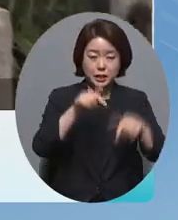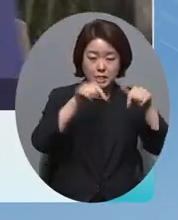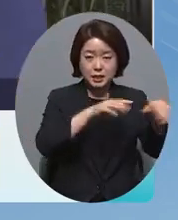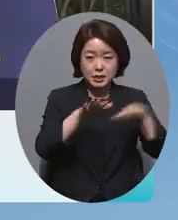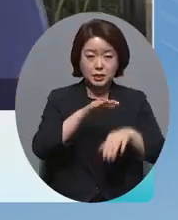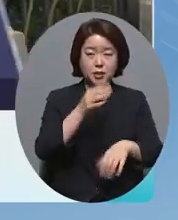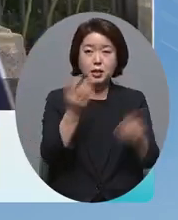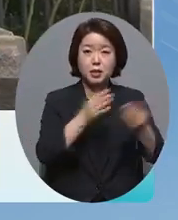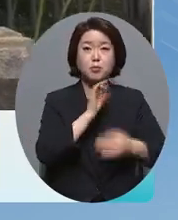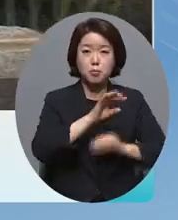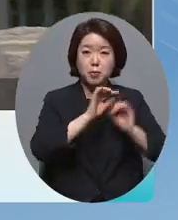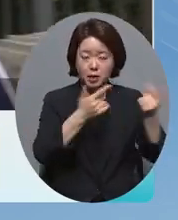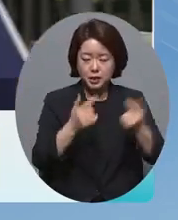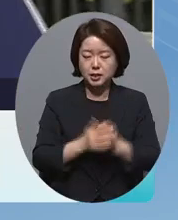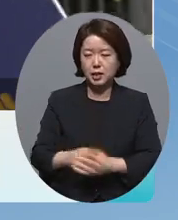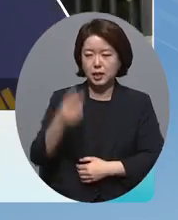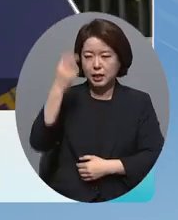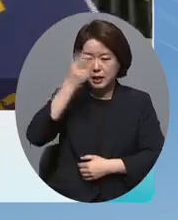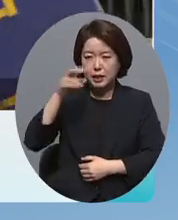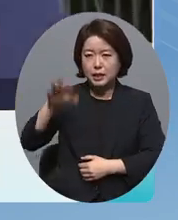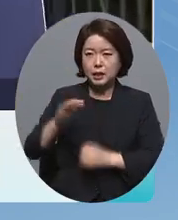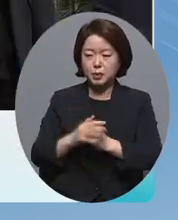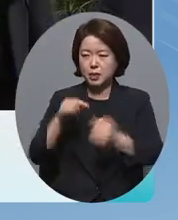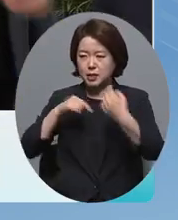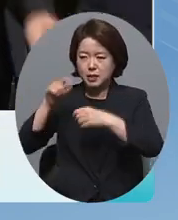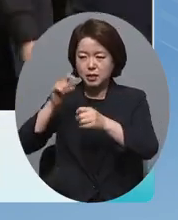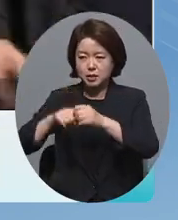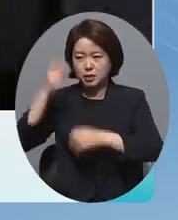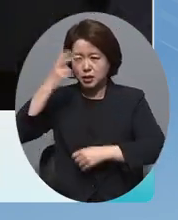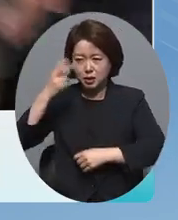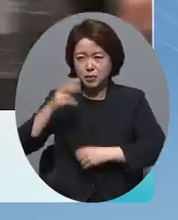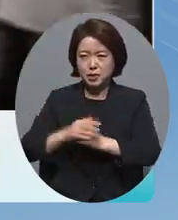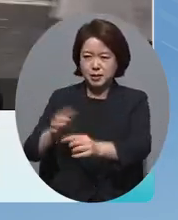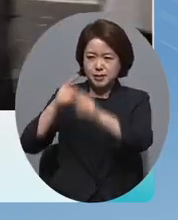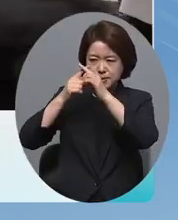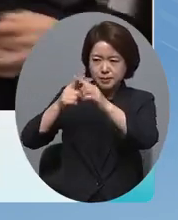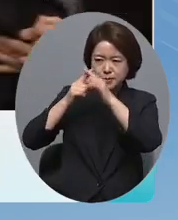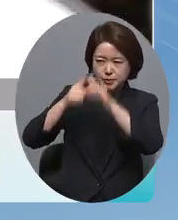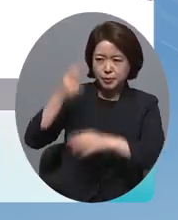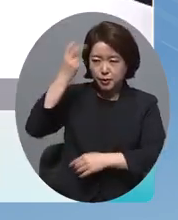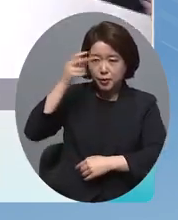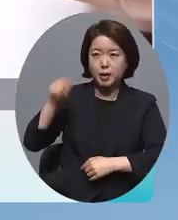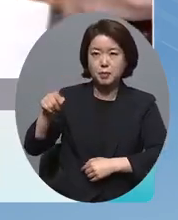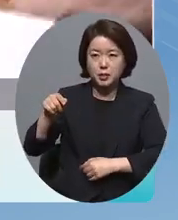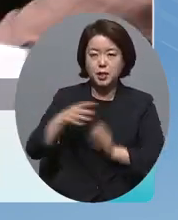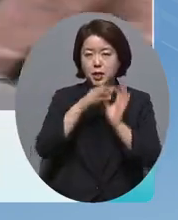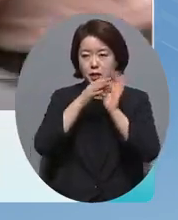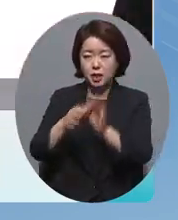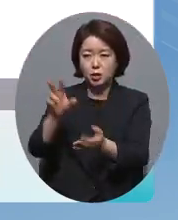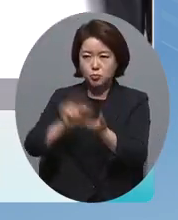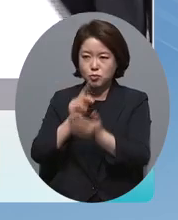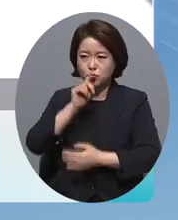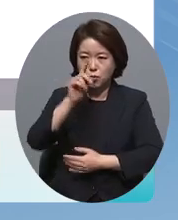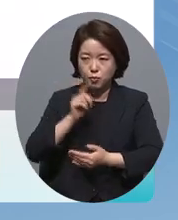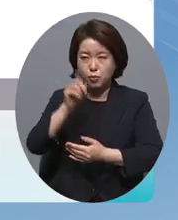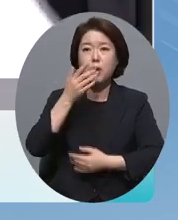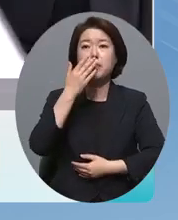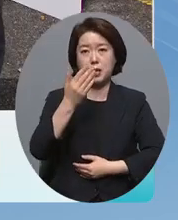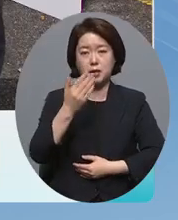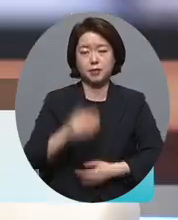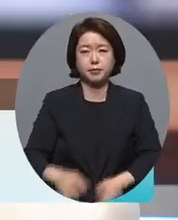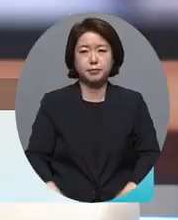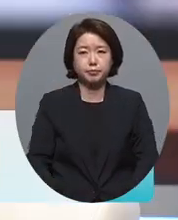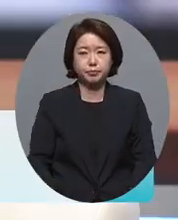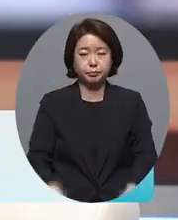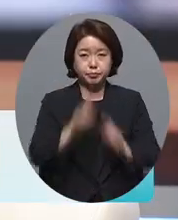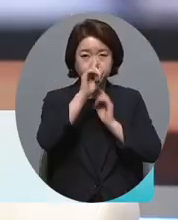서해사건뿐만 아니라 그냥 감사원에 이런 정치적인 감사가 아니냐 표적 감사가 아니냐라는 문제 제기를 계속 할 수밖에 없는 것이죠 알겠습니다 지금